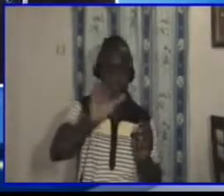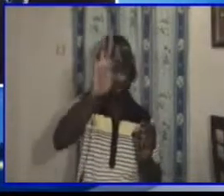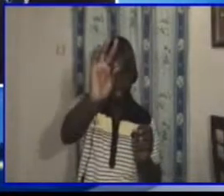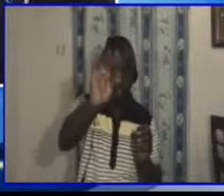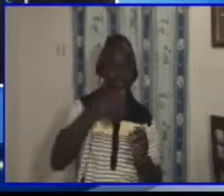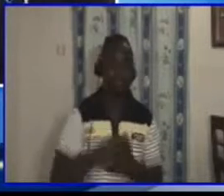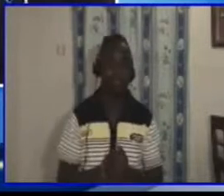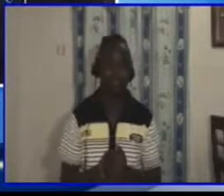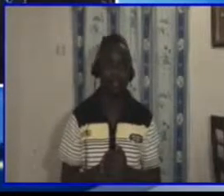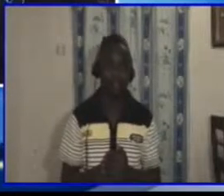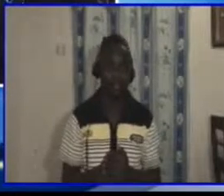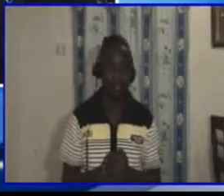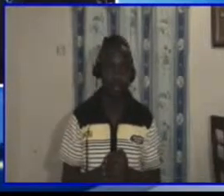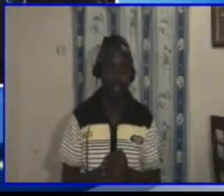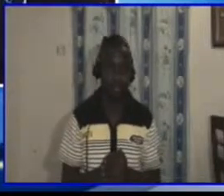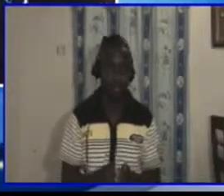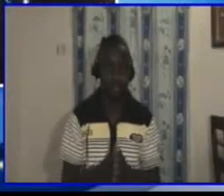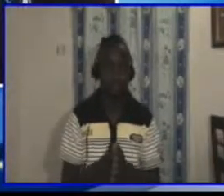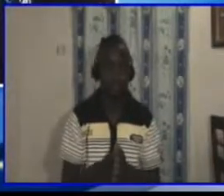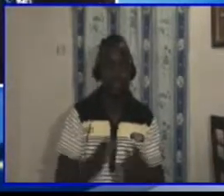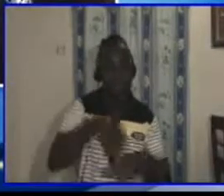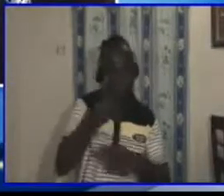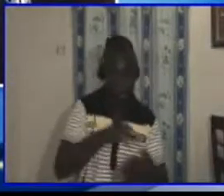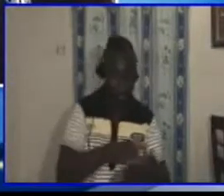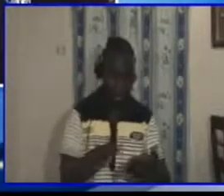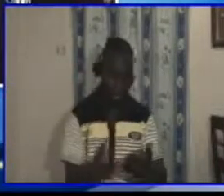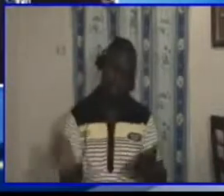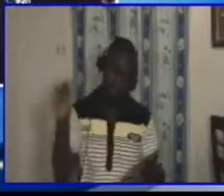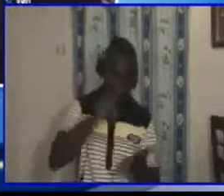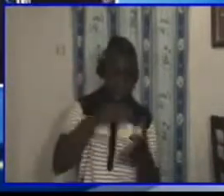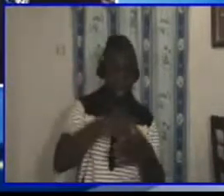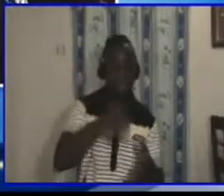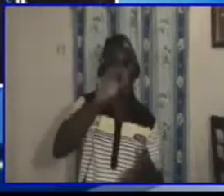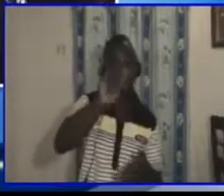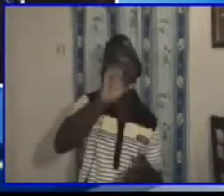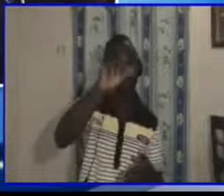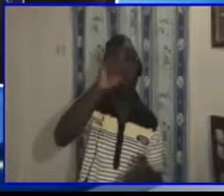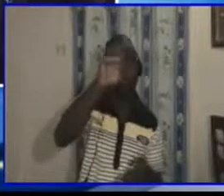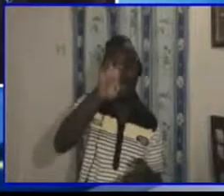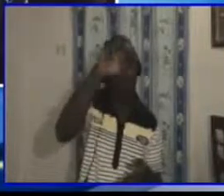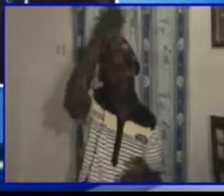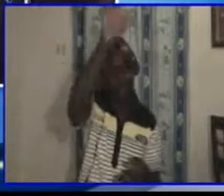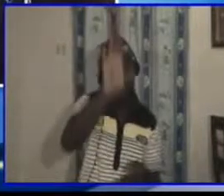prendete matteo capitolo 28 verso 19